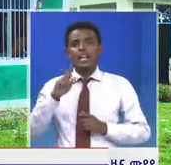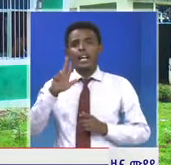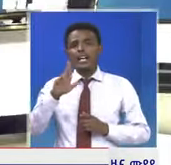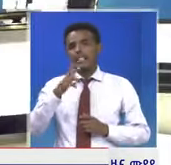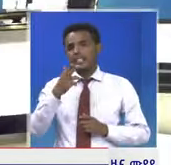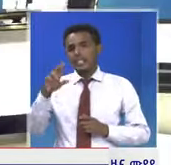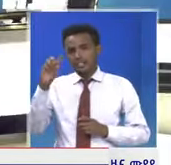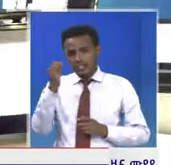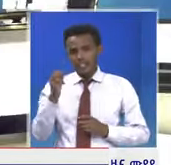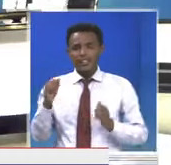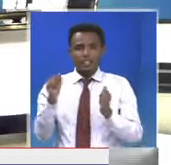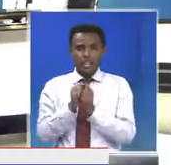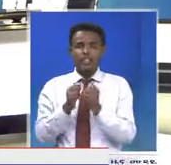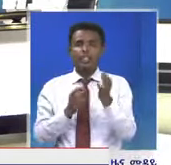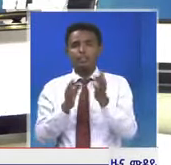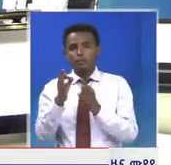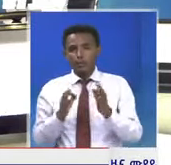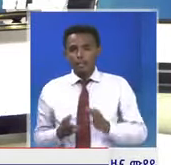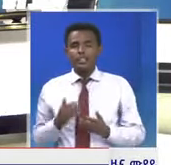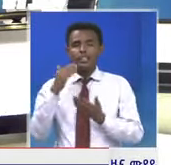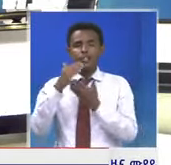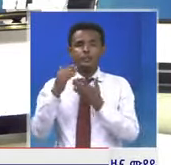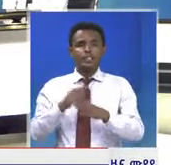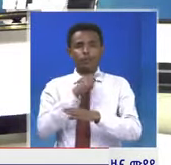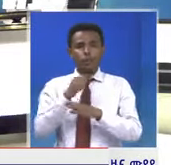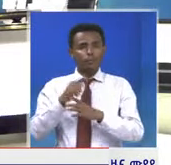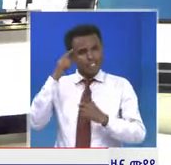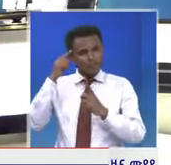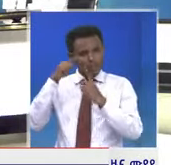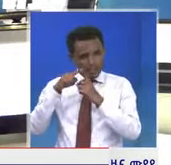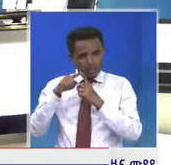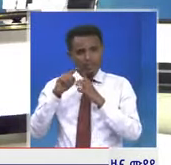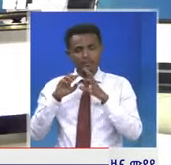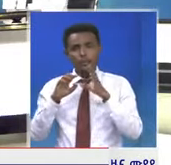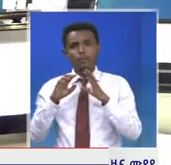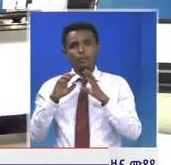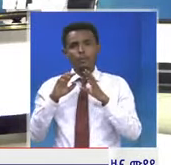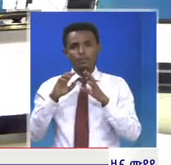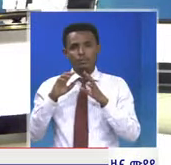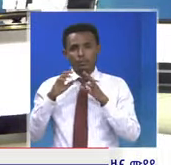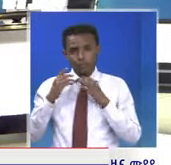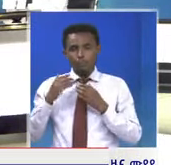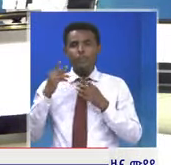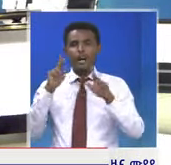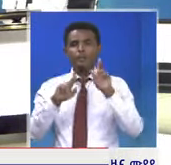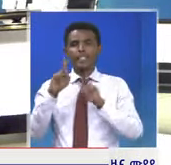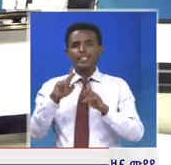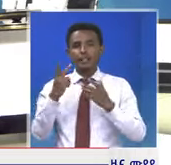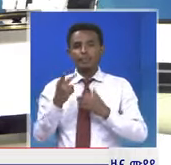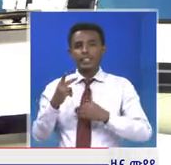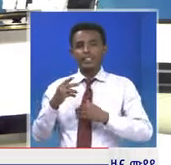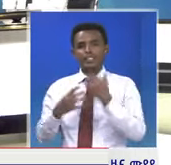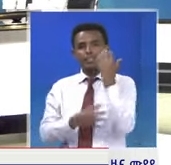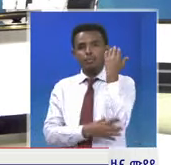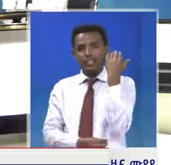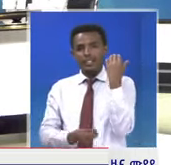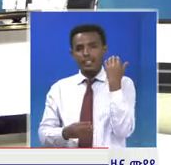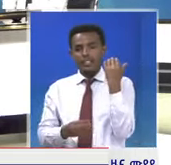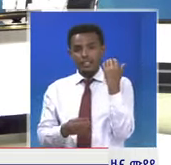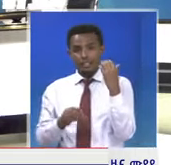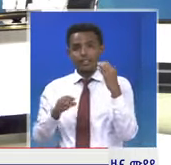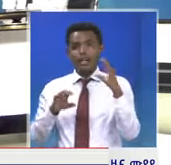ተንታኞቹ። የትምርት ተቋማትን በዋናነት ታርጌት የሚያደርገው ማህበረሰብን የማደህየት አማራን ረፍቴ መንሳት አካል